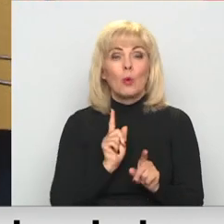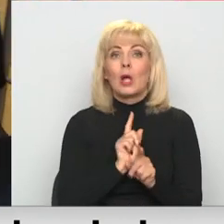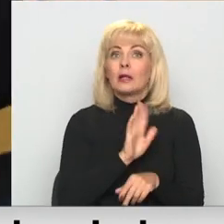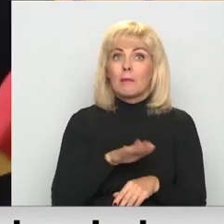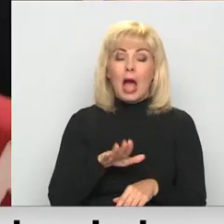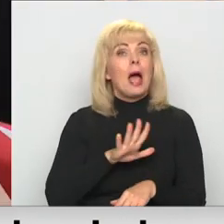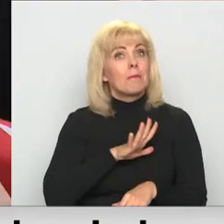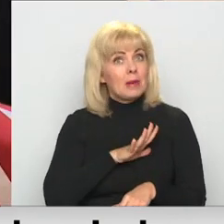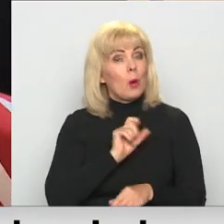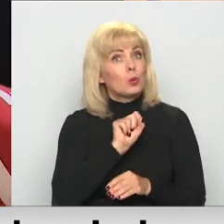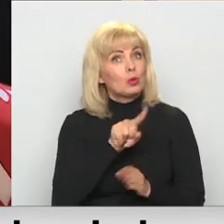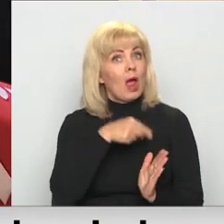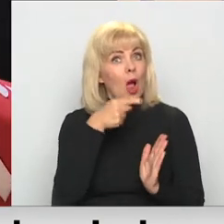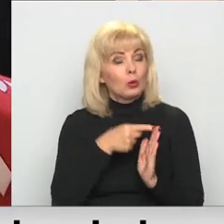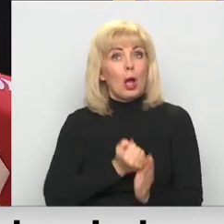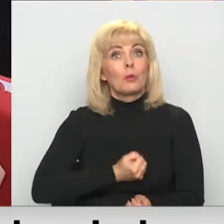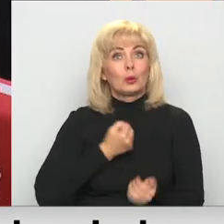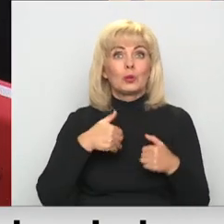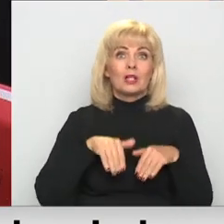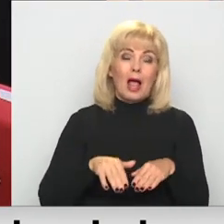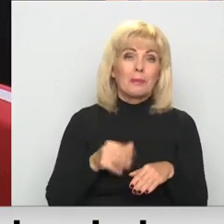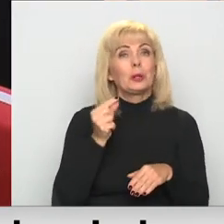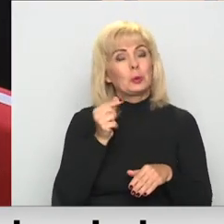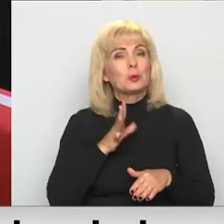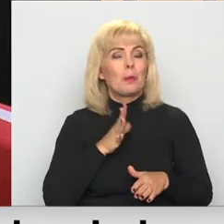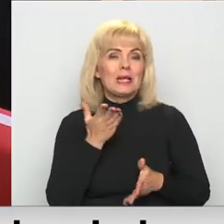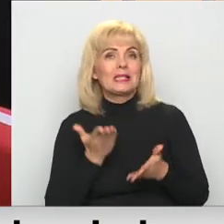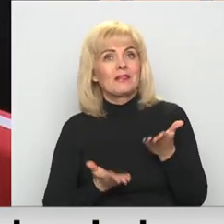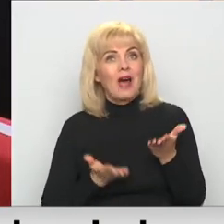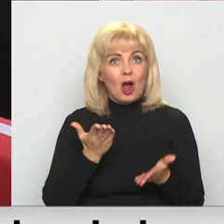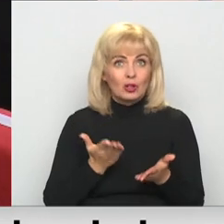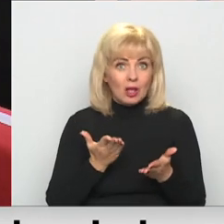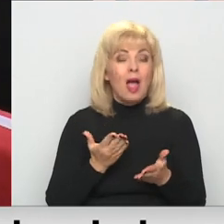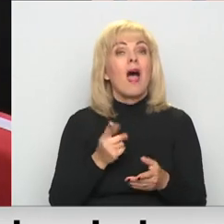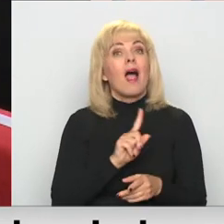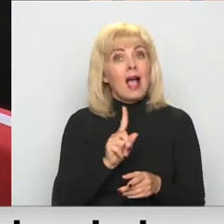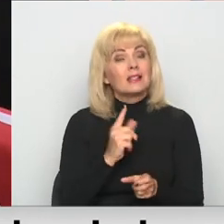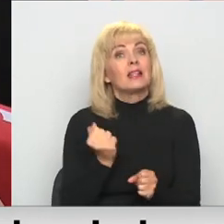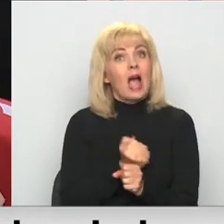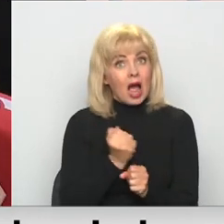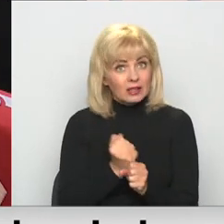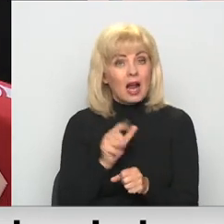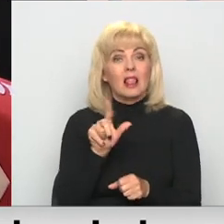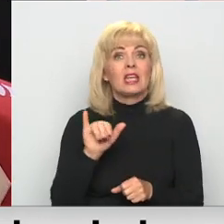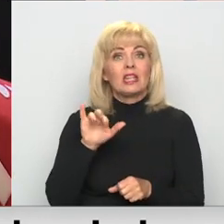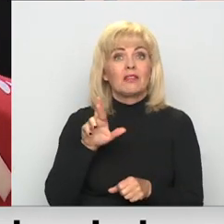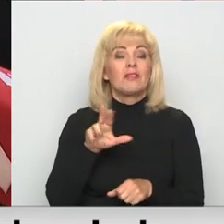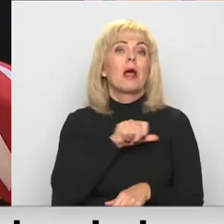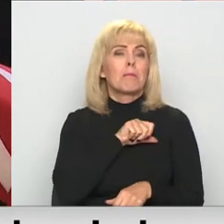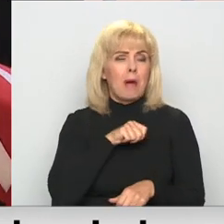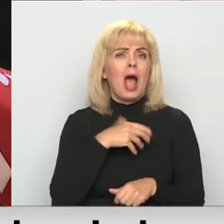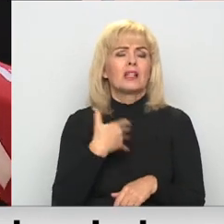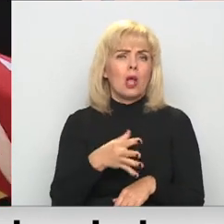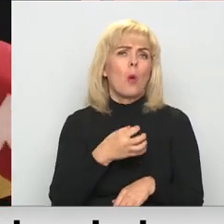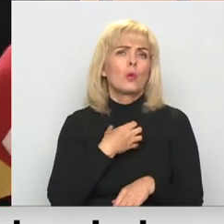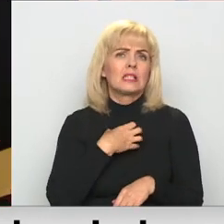grūts lēmums jums? Nu tā, mazliet svārstījos, bet nu, kas jādara, tas jādara. Līvija ir izslimojusi Covid un